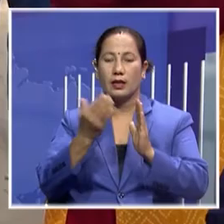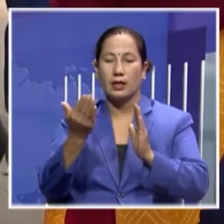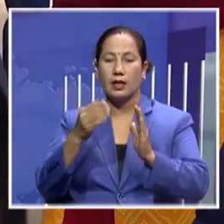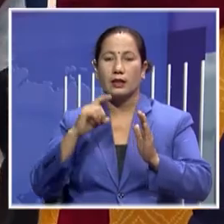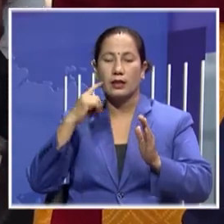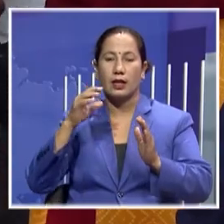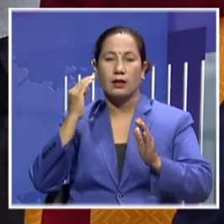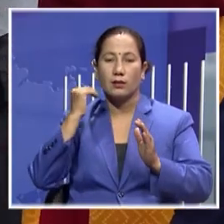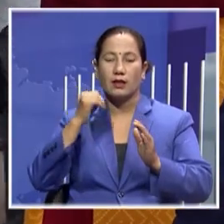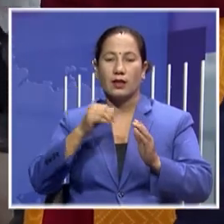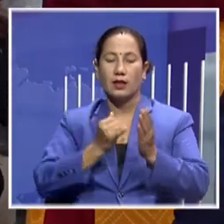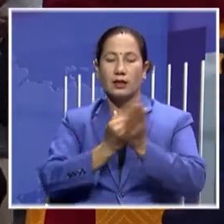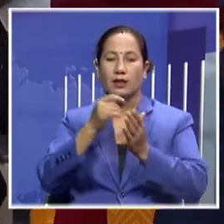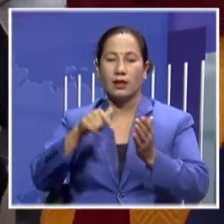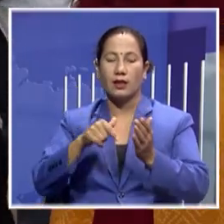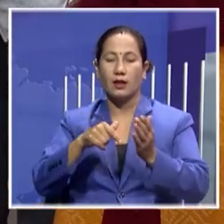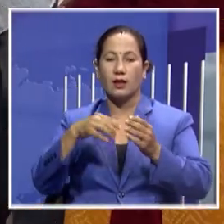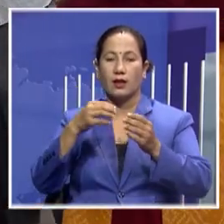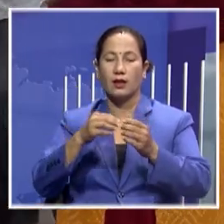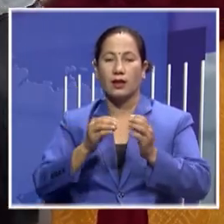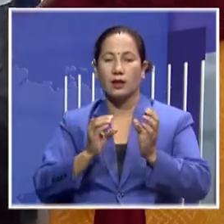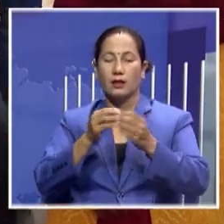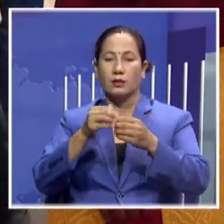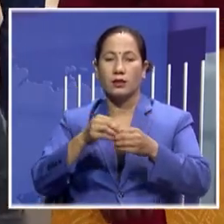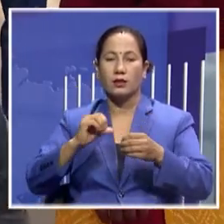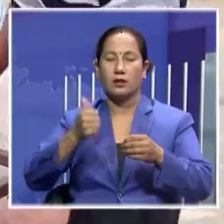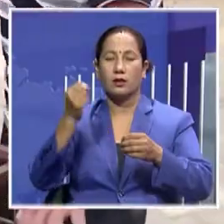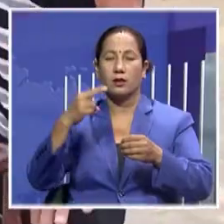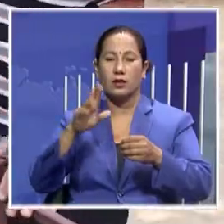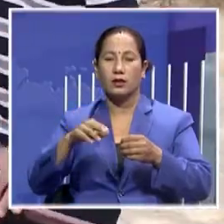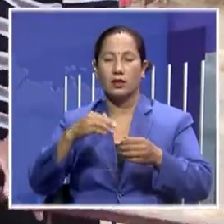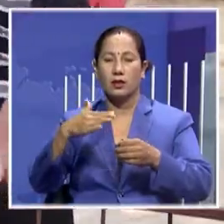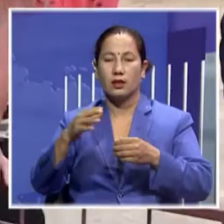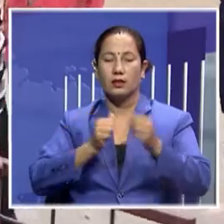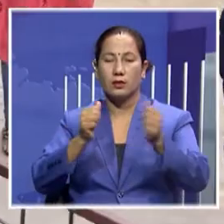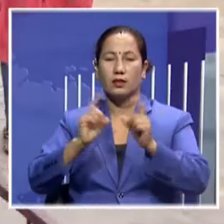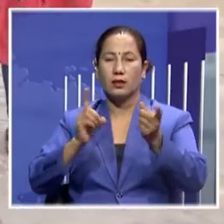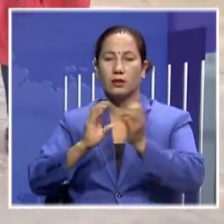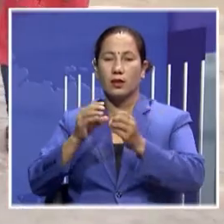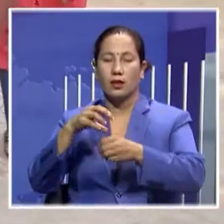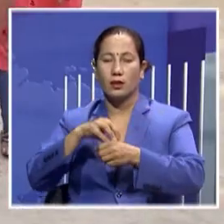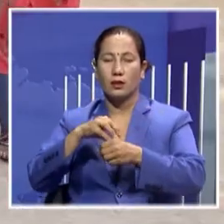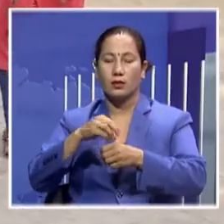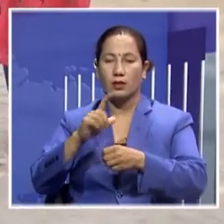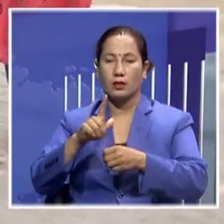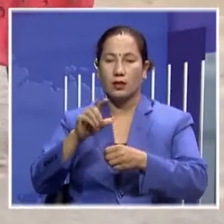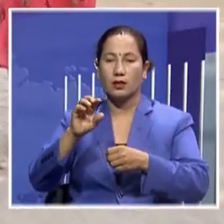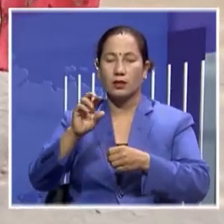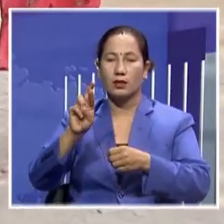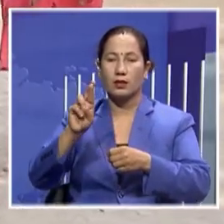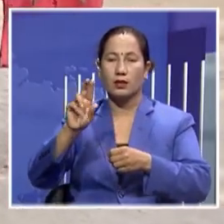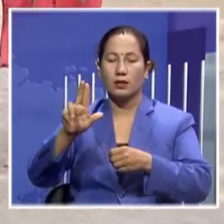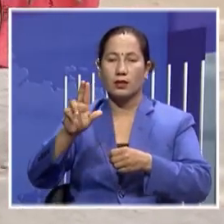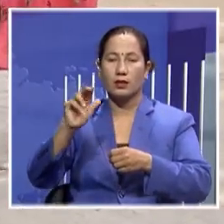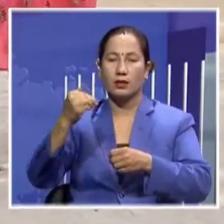महिला किसान पछिल्ला दिनमा उद्यमी बन्न सफल भएका छन्। लमई नगरपालिका वडा नम्बर 7 निवासी रिता गिरीले